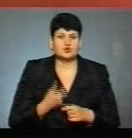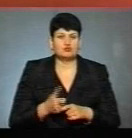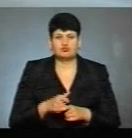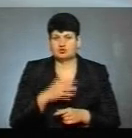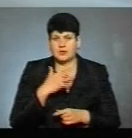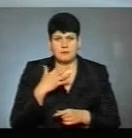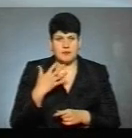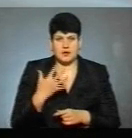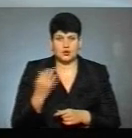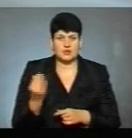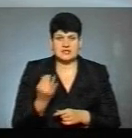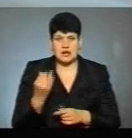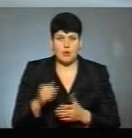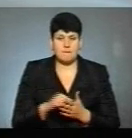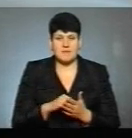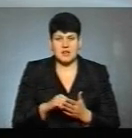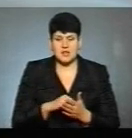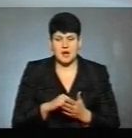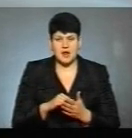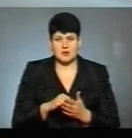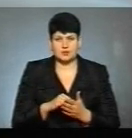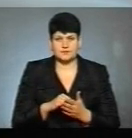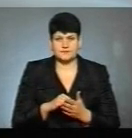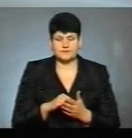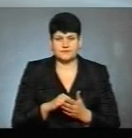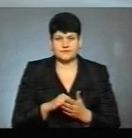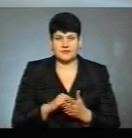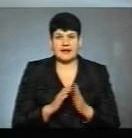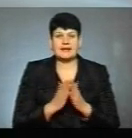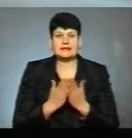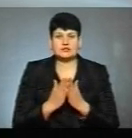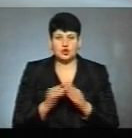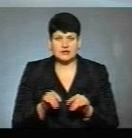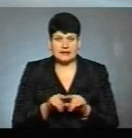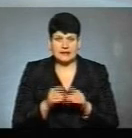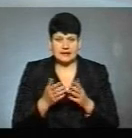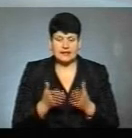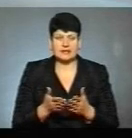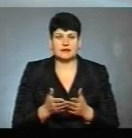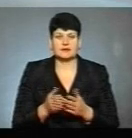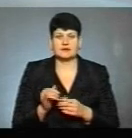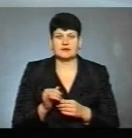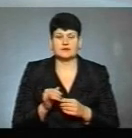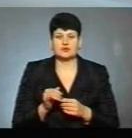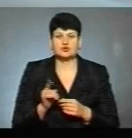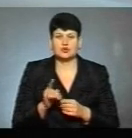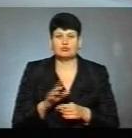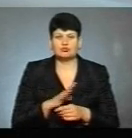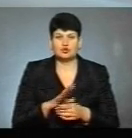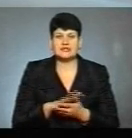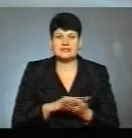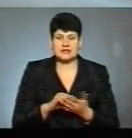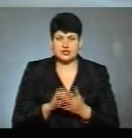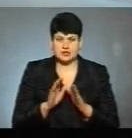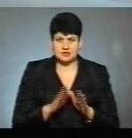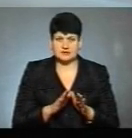багато цікавого матеріалу, такого, і книжок таких, і такого, що було знищено, в тім